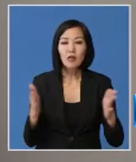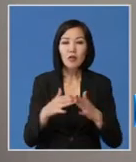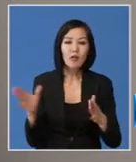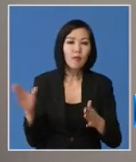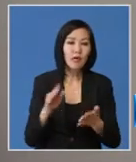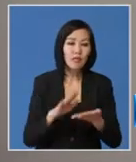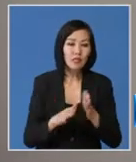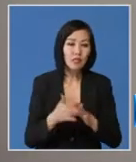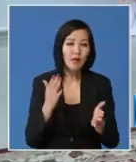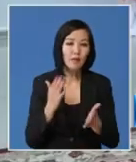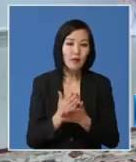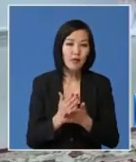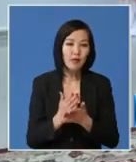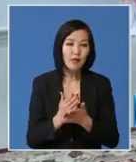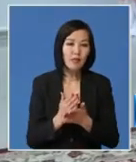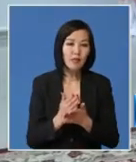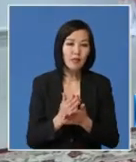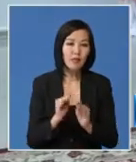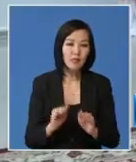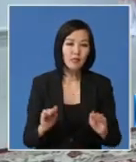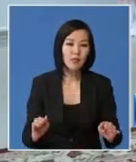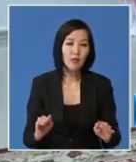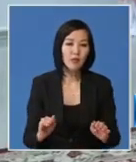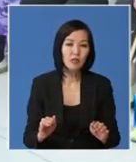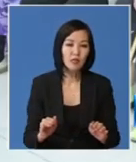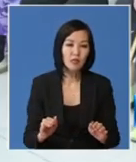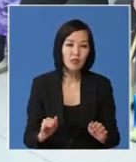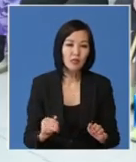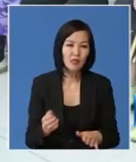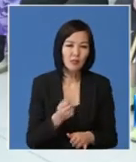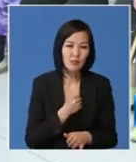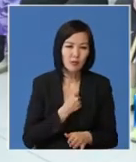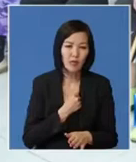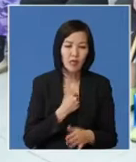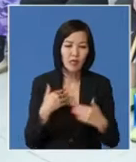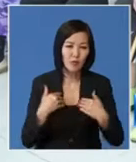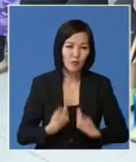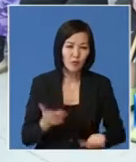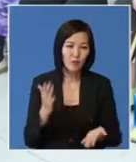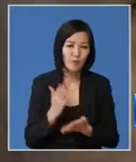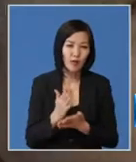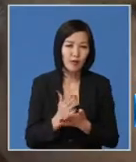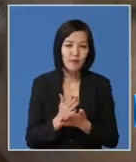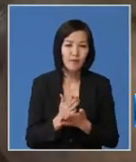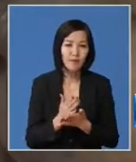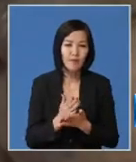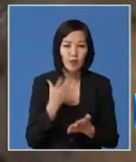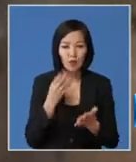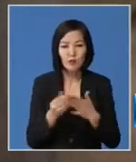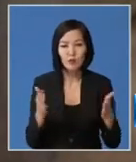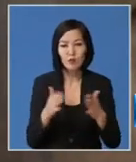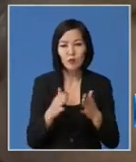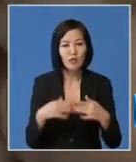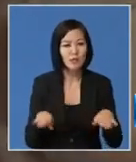жасалғанмен жадау жанарлар жас баладай жасқан шақтап тұр. Иә, өз үйіндей болу қайда дерсіз. Шүңірек тартқан